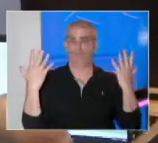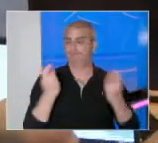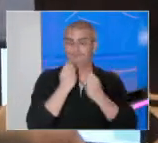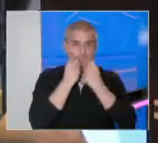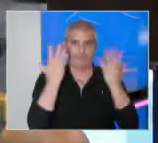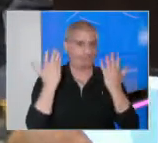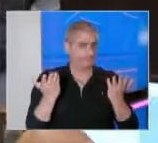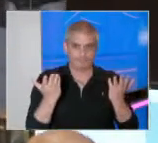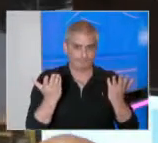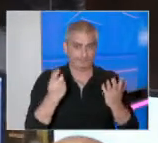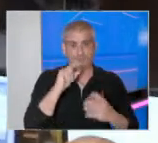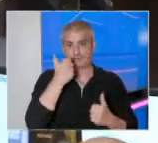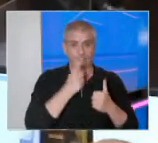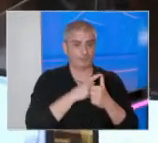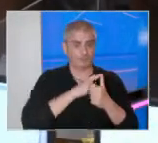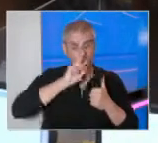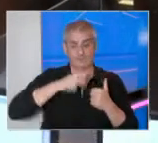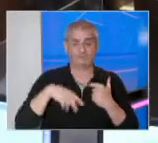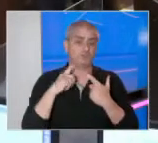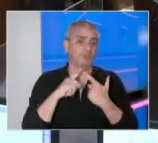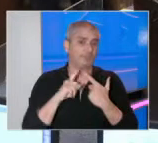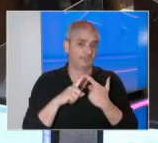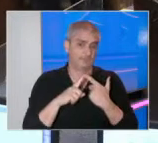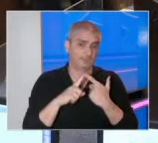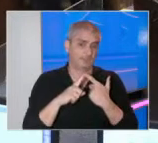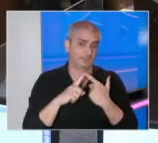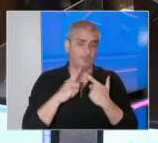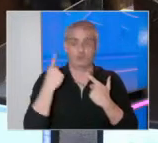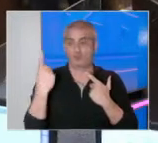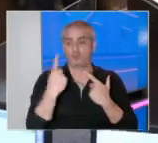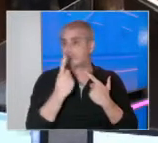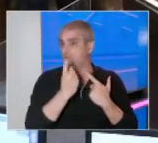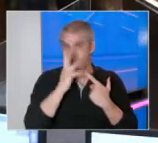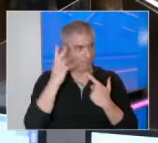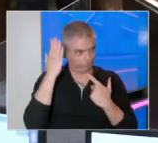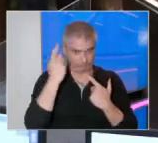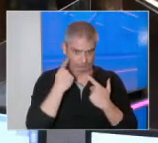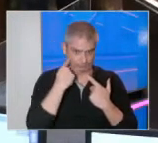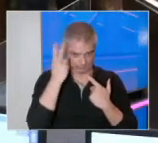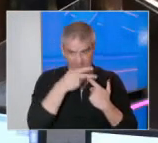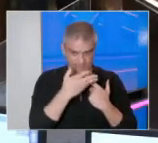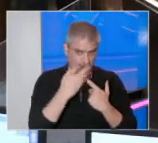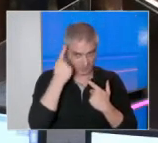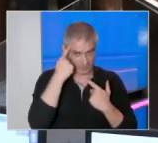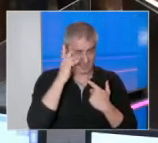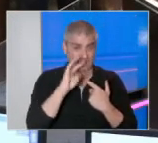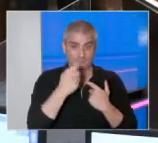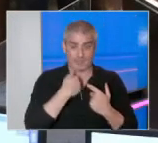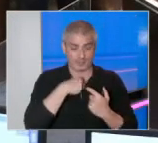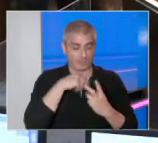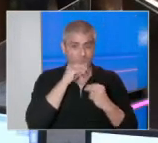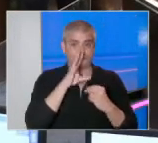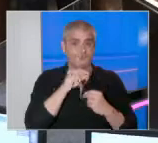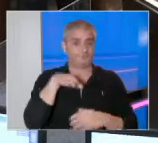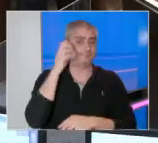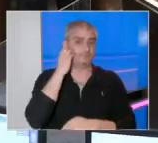המדהים הזה, דבר ראשון. דבר שני, כל אחד שעיניו בראשו יודע שאם אנחנו מדברים עם